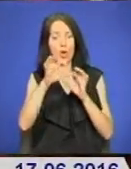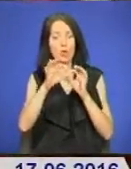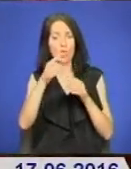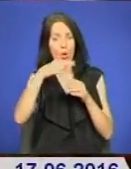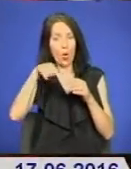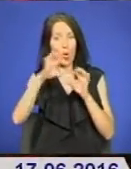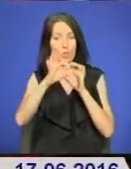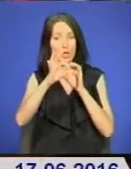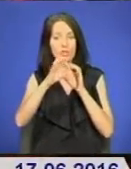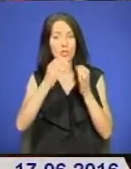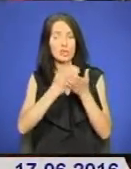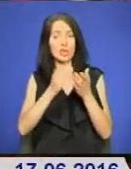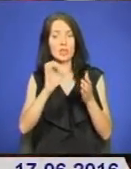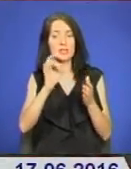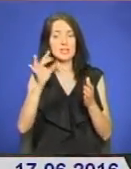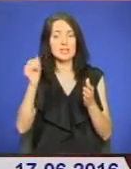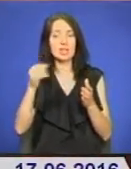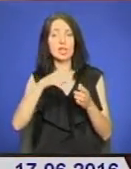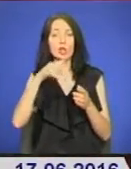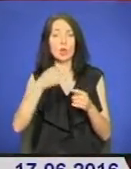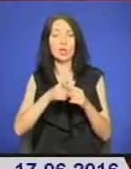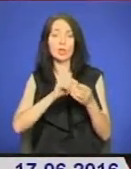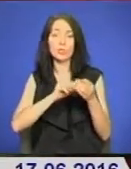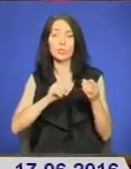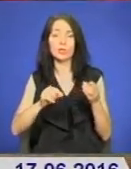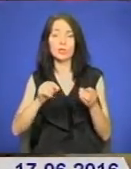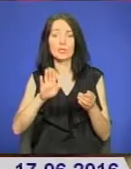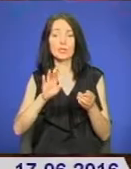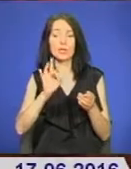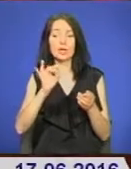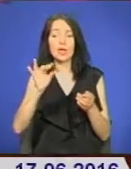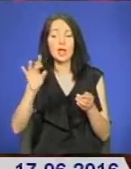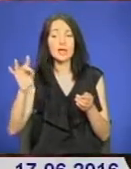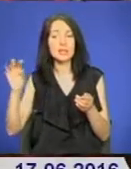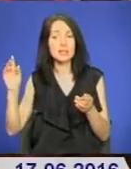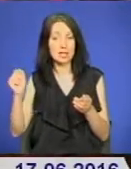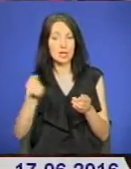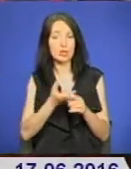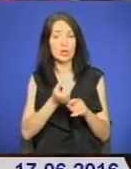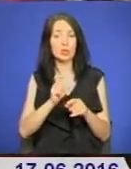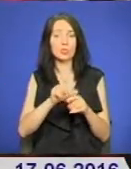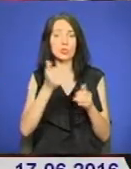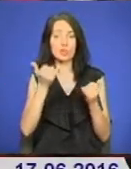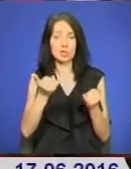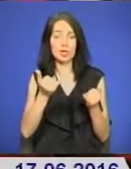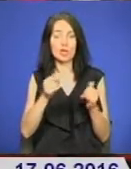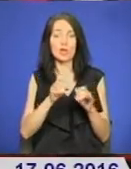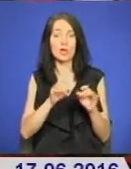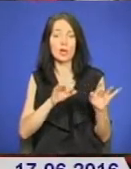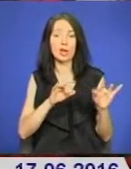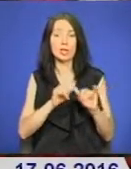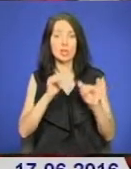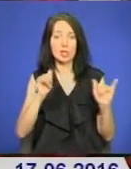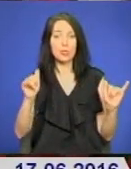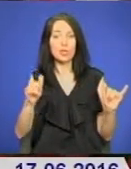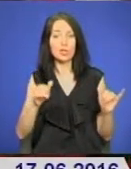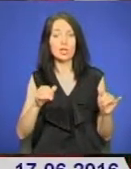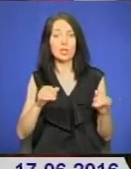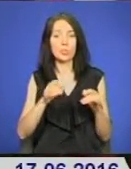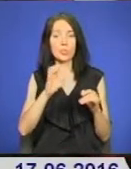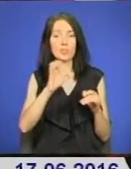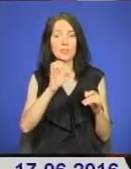номер, який прописаний. В реєстраторах дуже зараз популярні прилади мають також